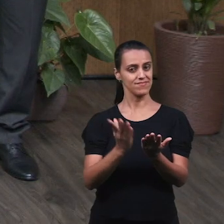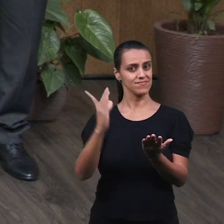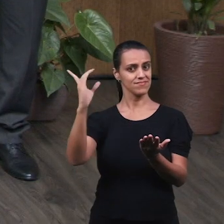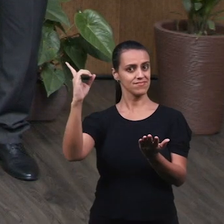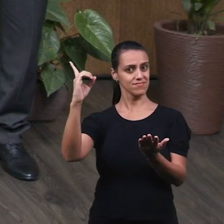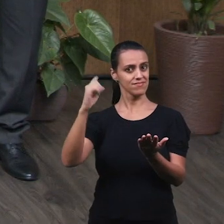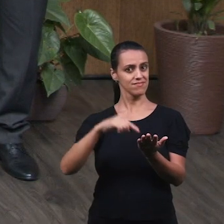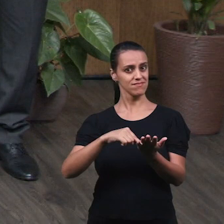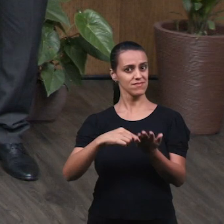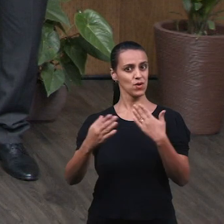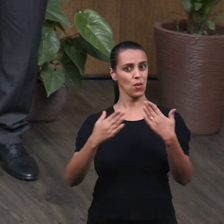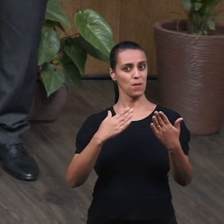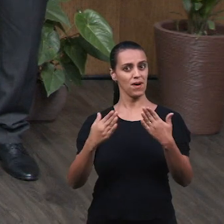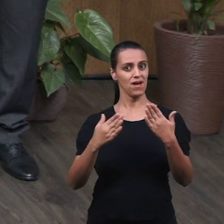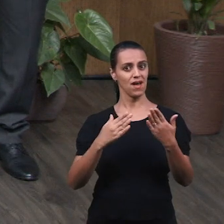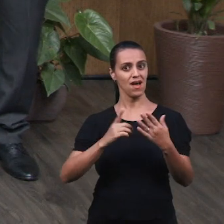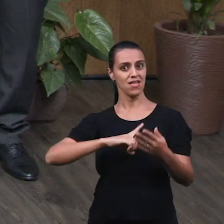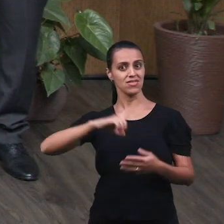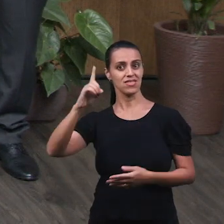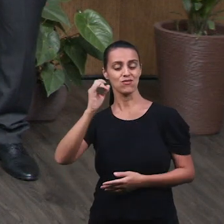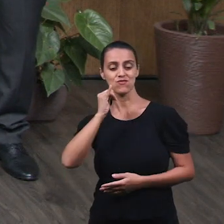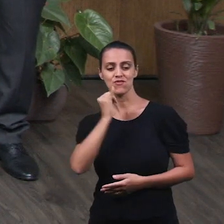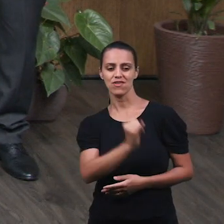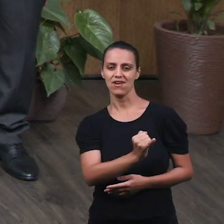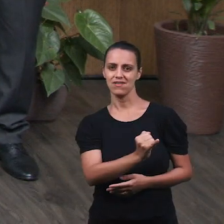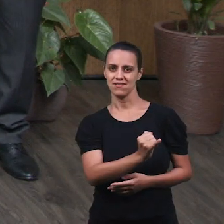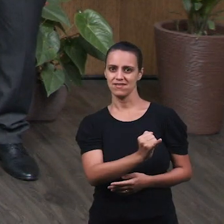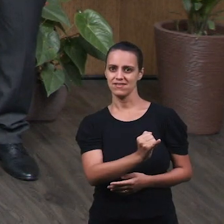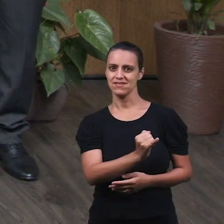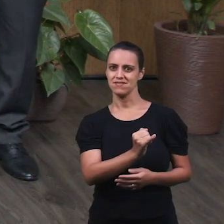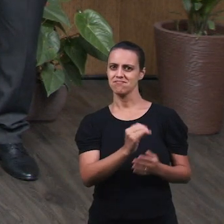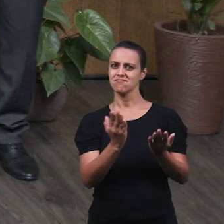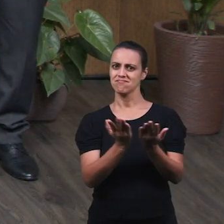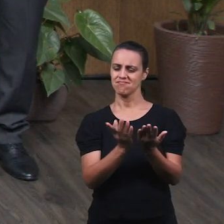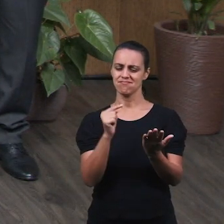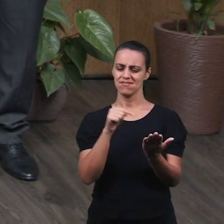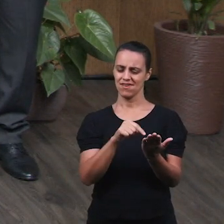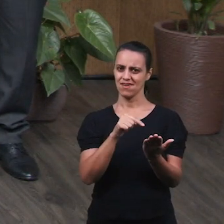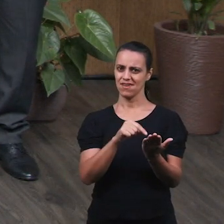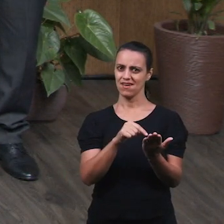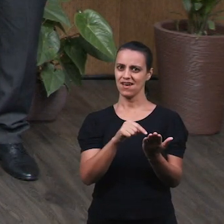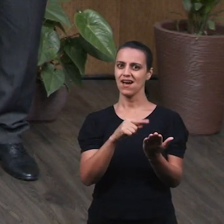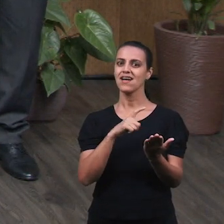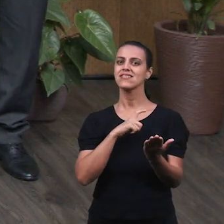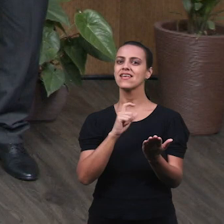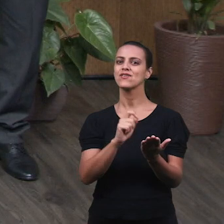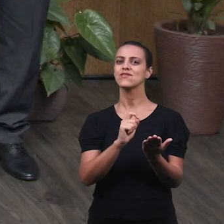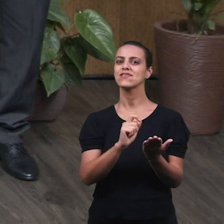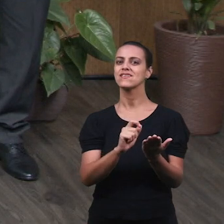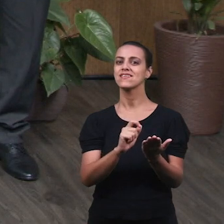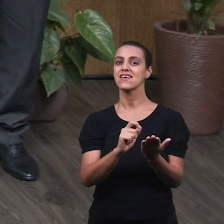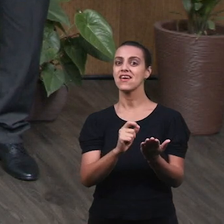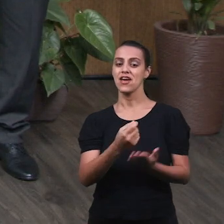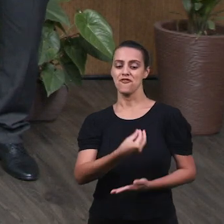est la parole de Dieu. Et dans la Bible, nous retrouvons la parole de la vie, la